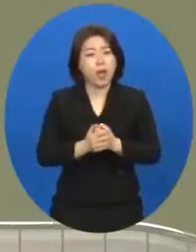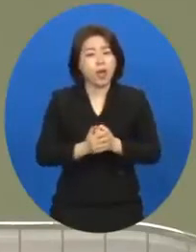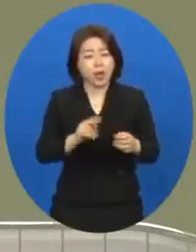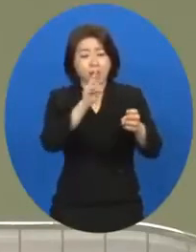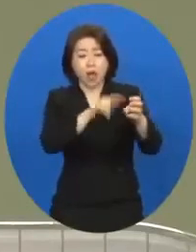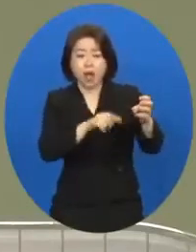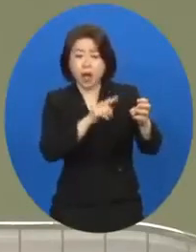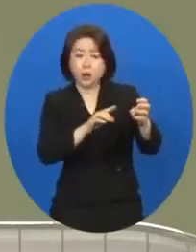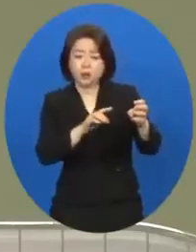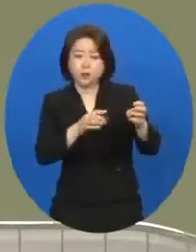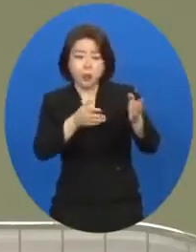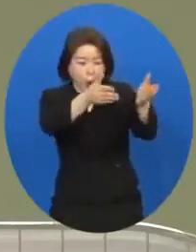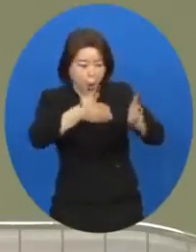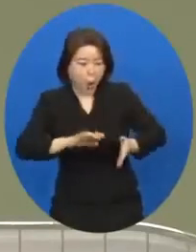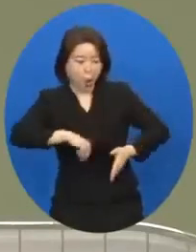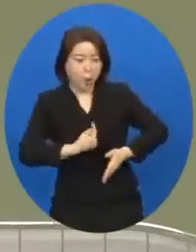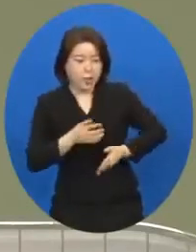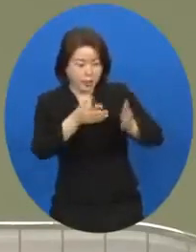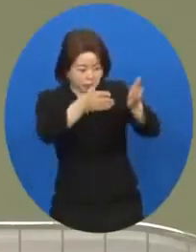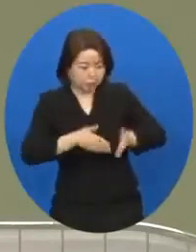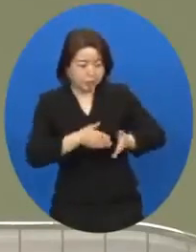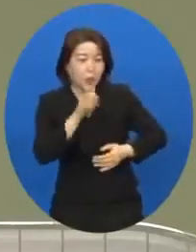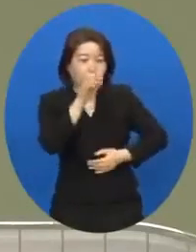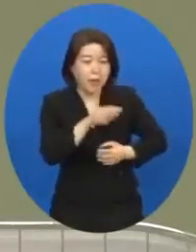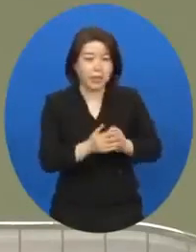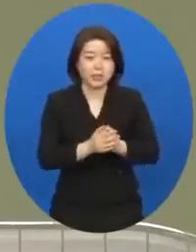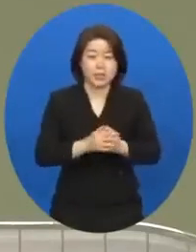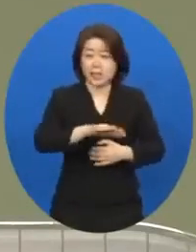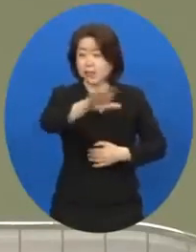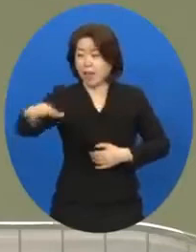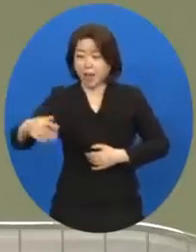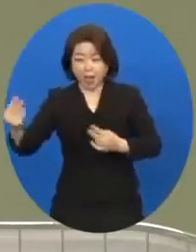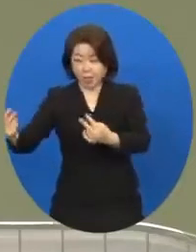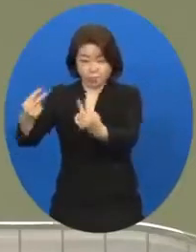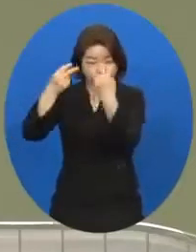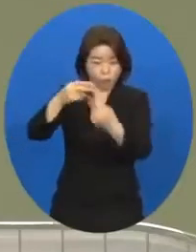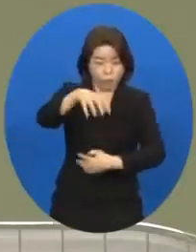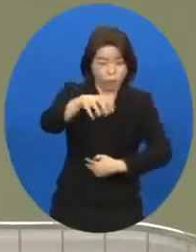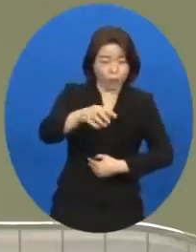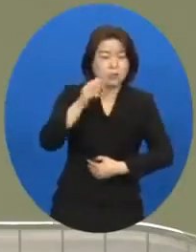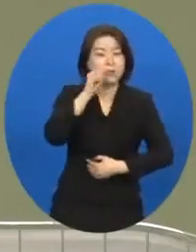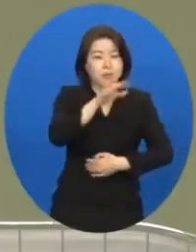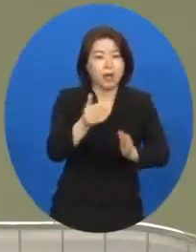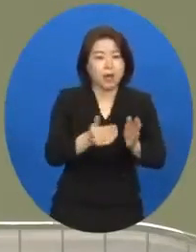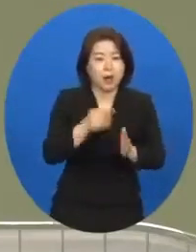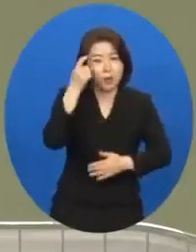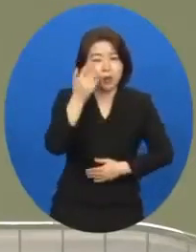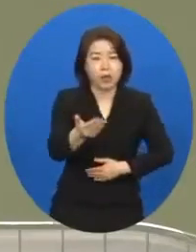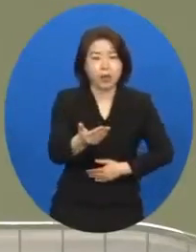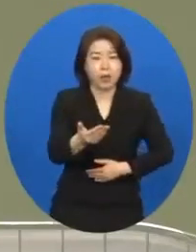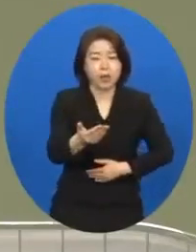가룟유다에게만 말하지 다른 제자들이 다 있는 데서 그 말씀을 하셨나 하는 겁니다. 그